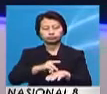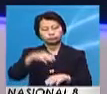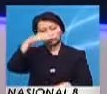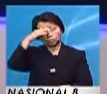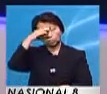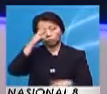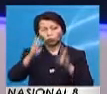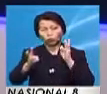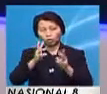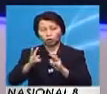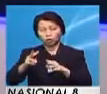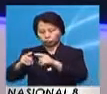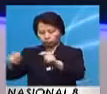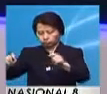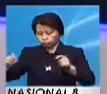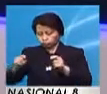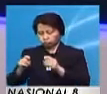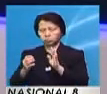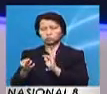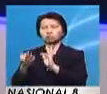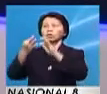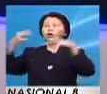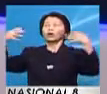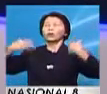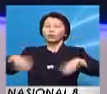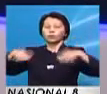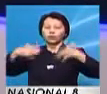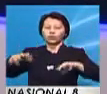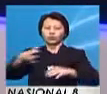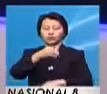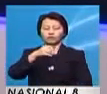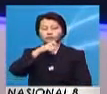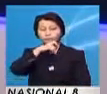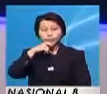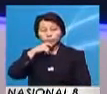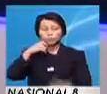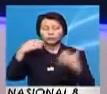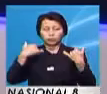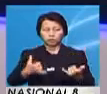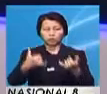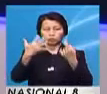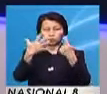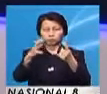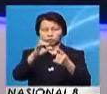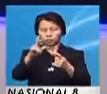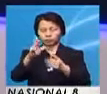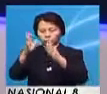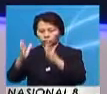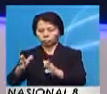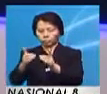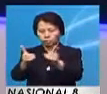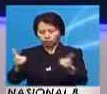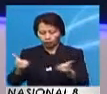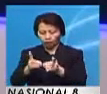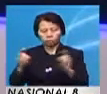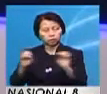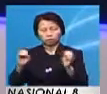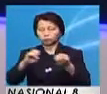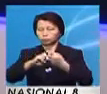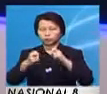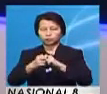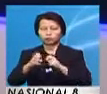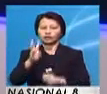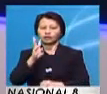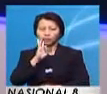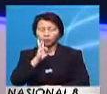Johor meskipun empangan Labong berdepan dengan cuaca panas dan kering. Setakat ini kira-kira 15,000 penduduk di daerah itu tidak mengalami masalah